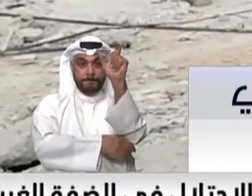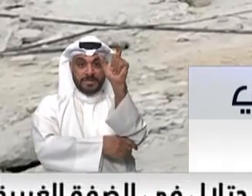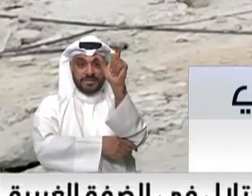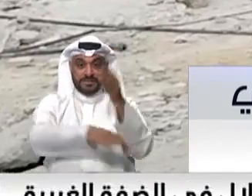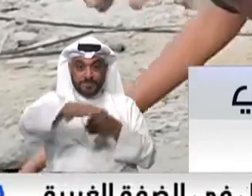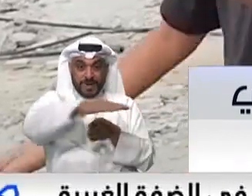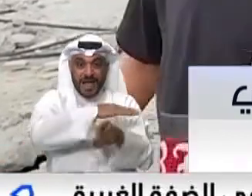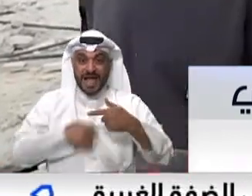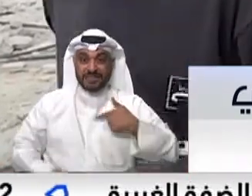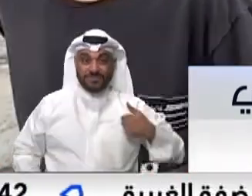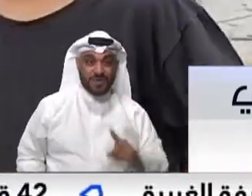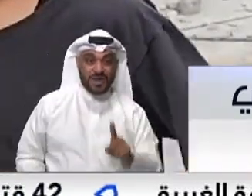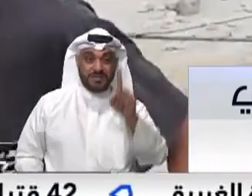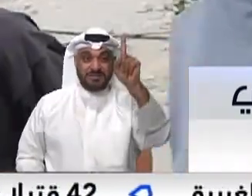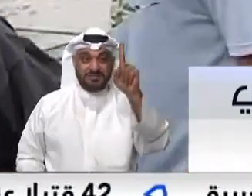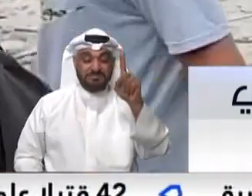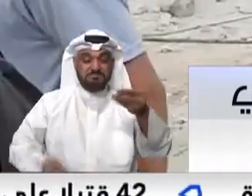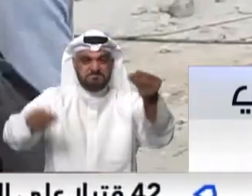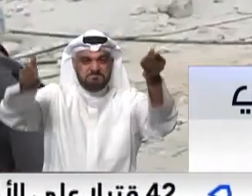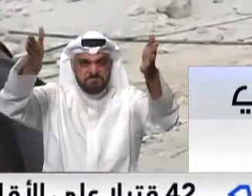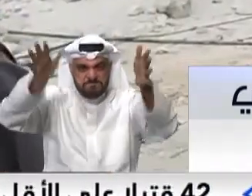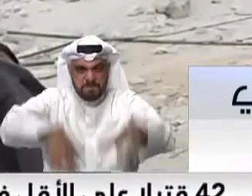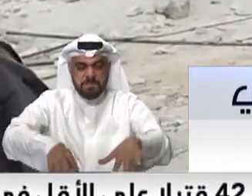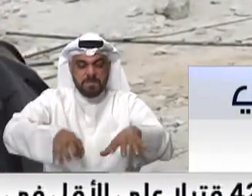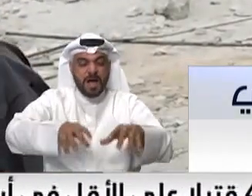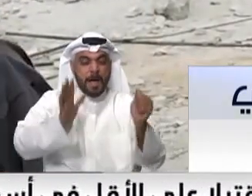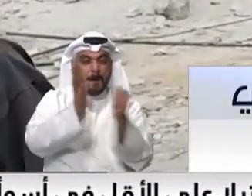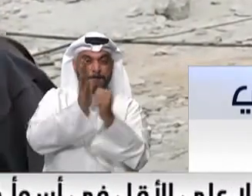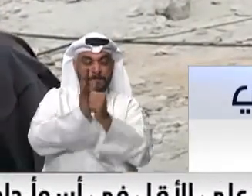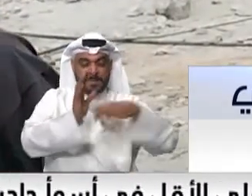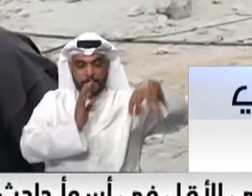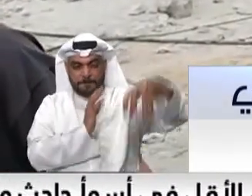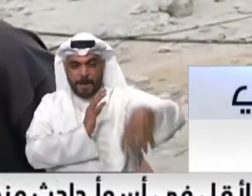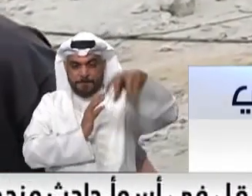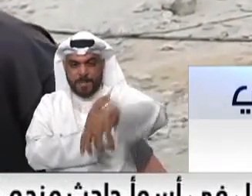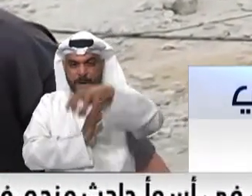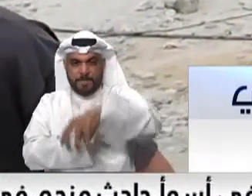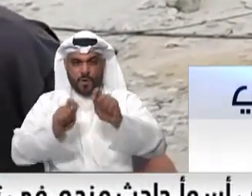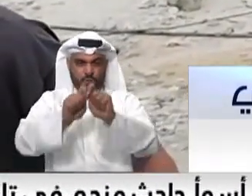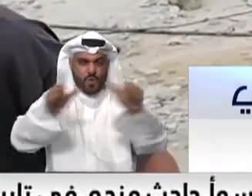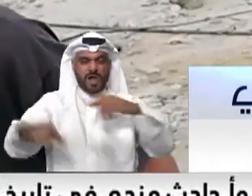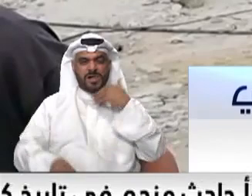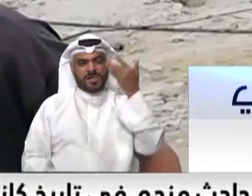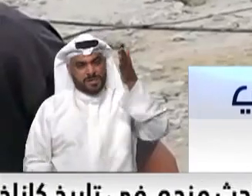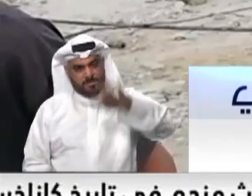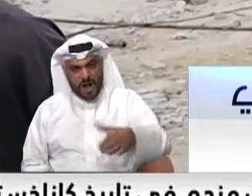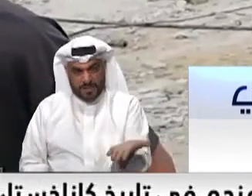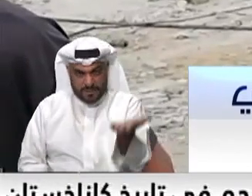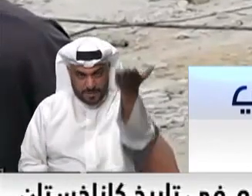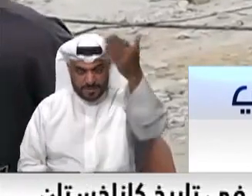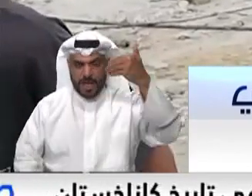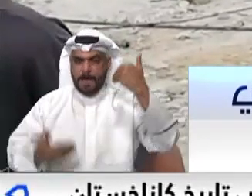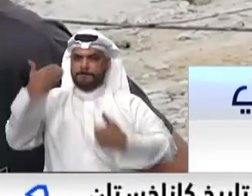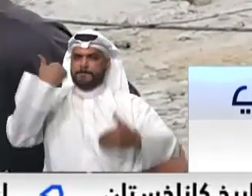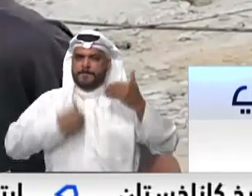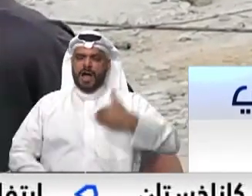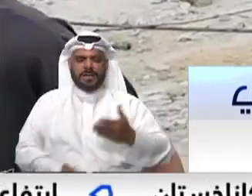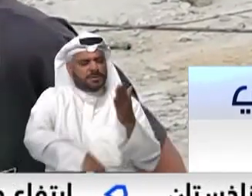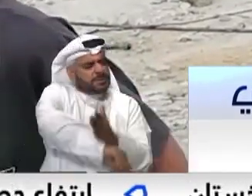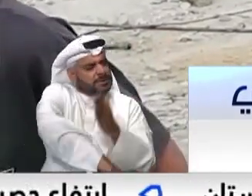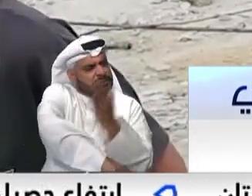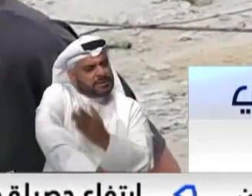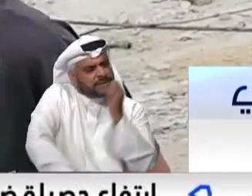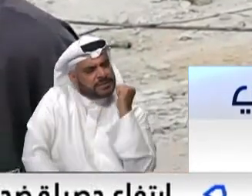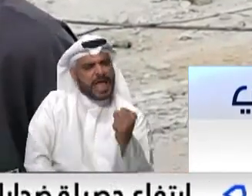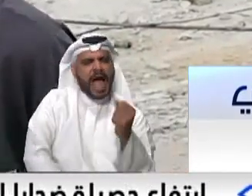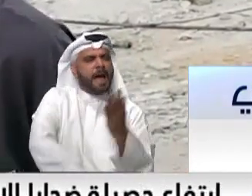تعالى، لكنه البيوت المحيطة كلها تأثرت، هناك شهداء، هناك جرحى، هناك معاناة للفلسطينيين